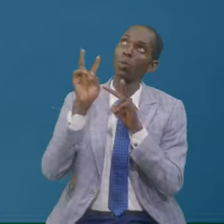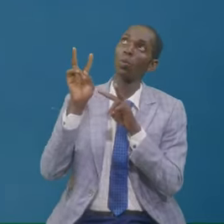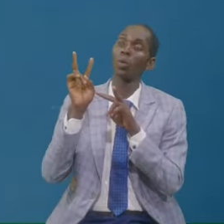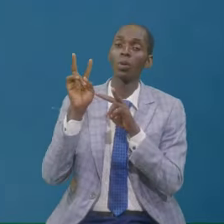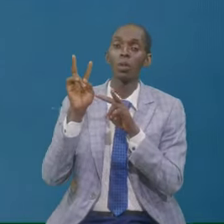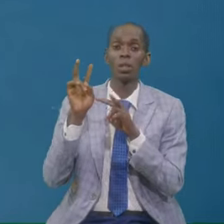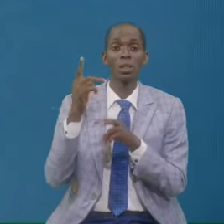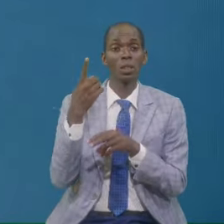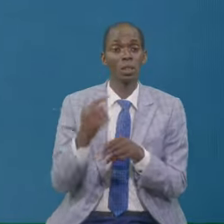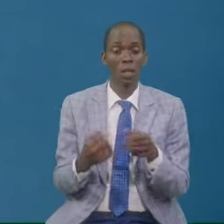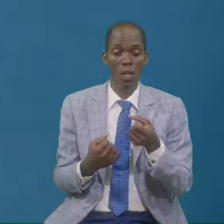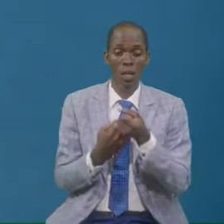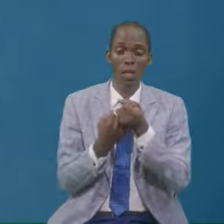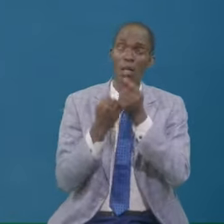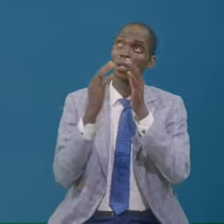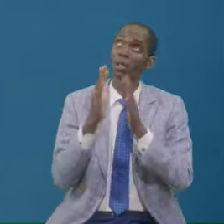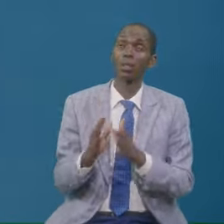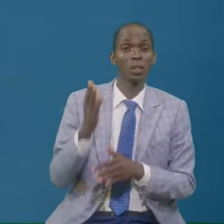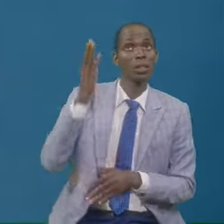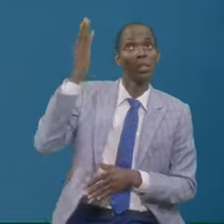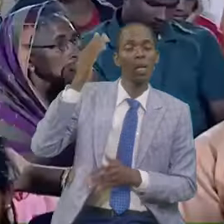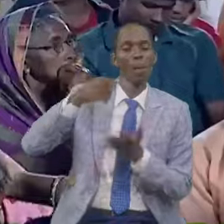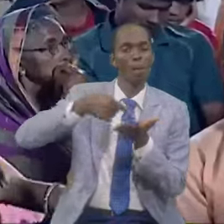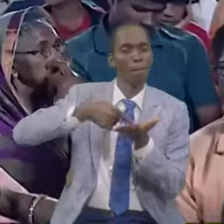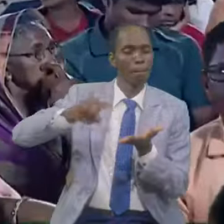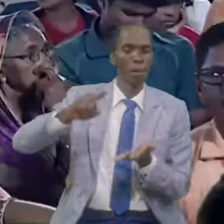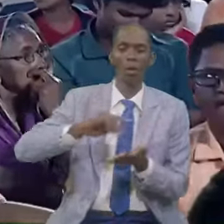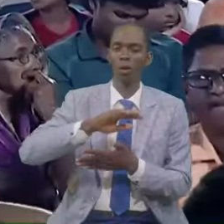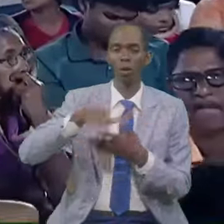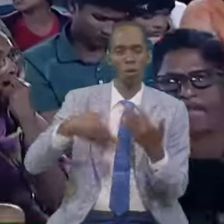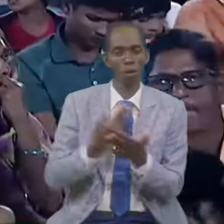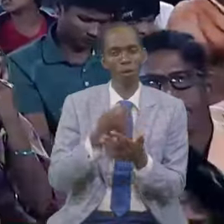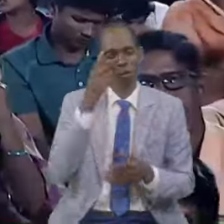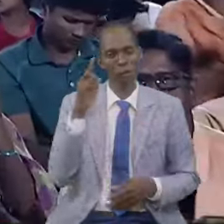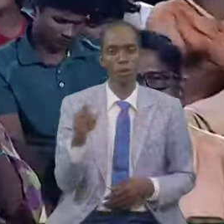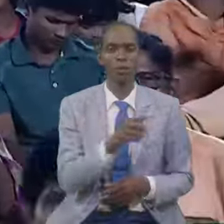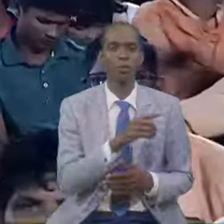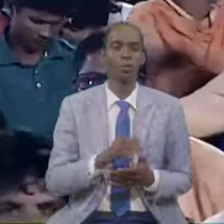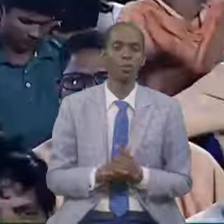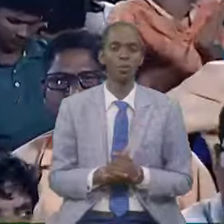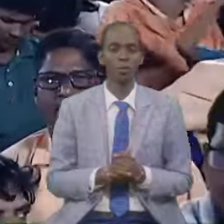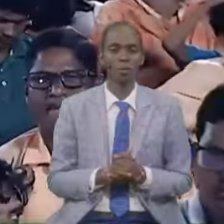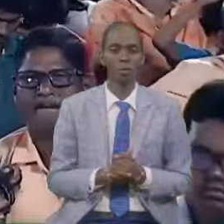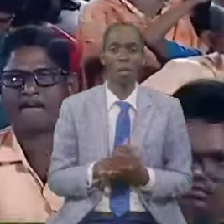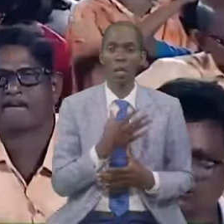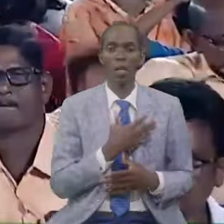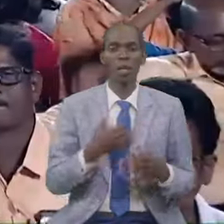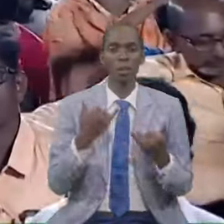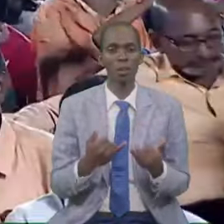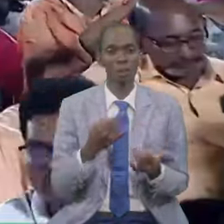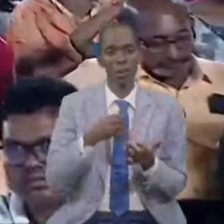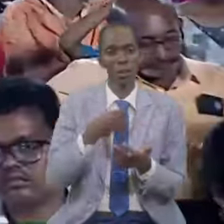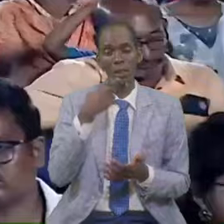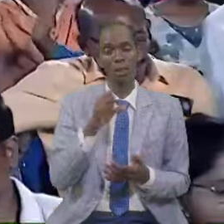advocate paid it all. న్యాయాధిపతి సమస్తమైన వెలను చెల్లించాడు. Now he says, whosoever will